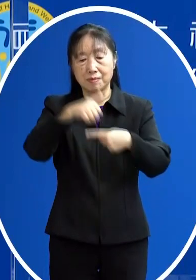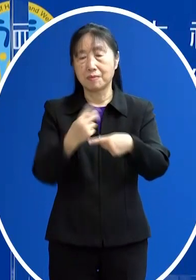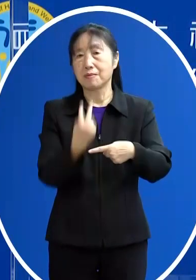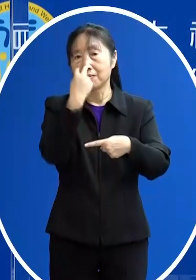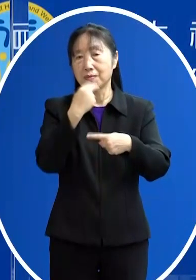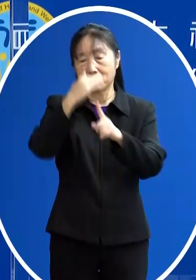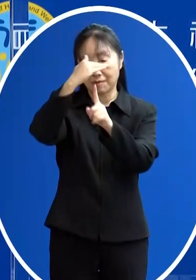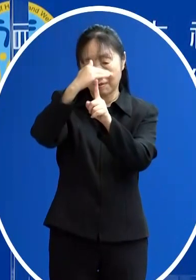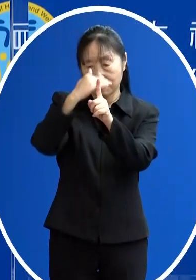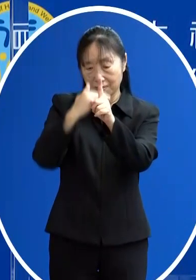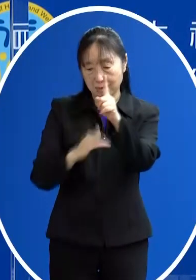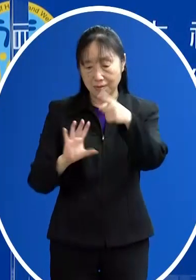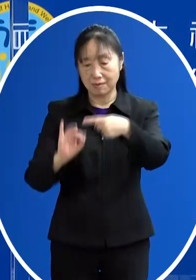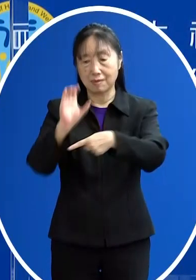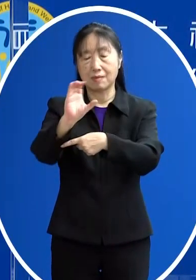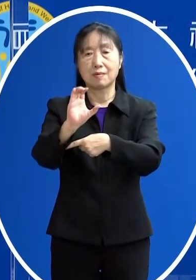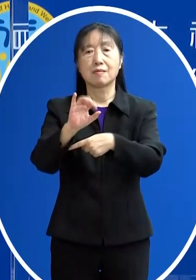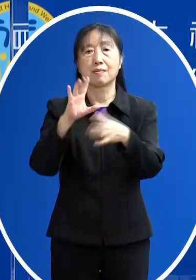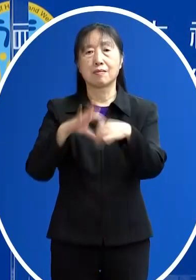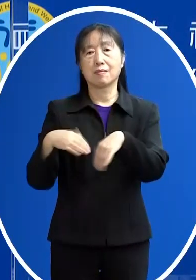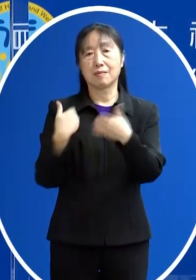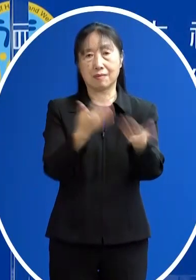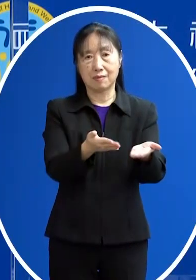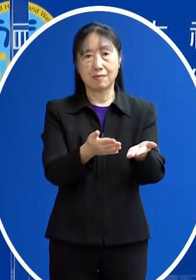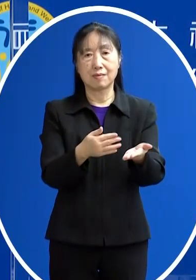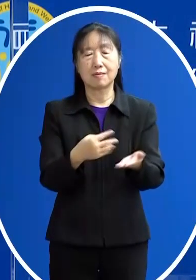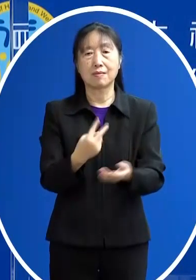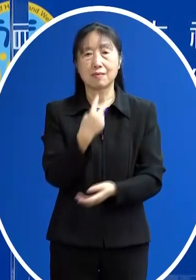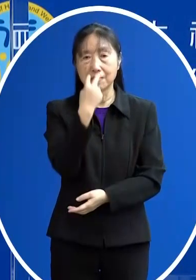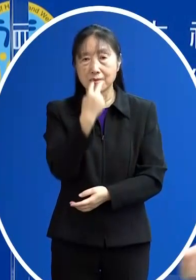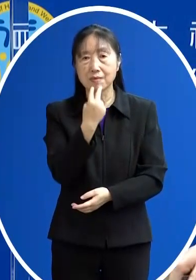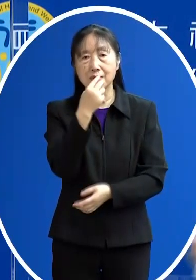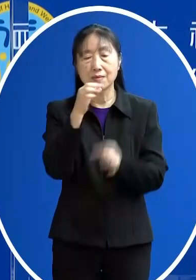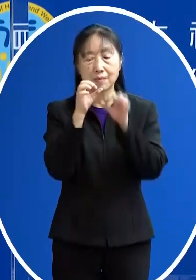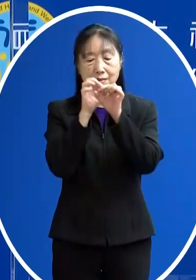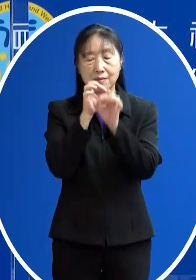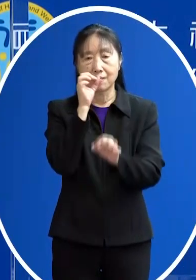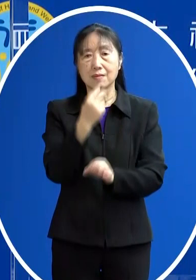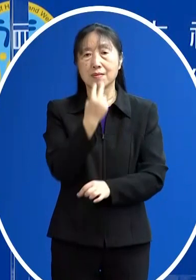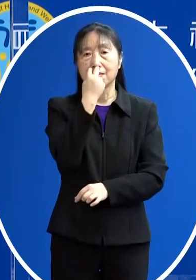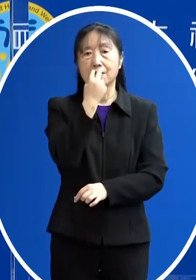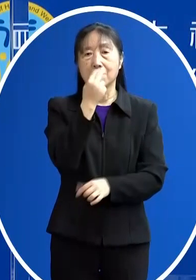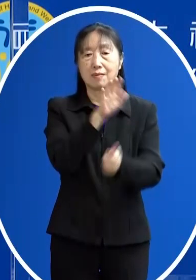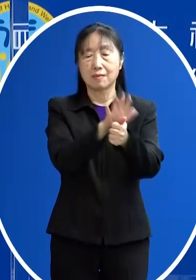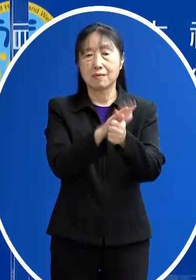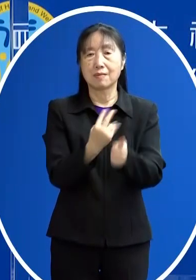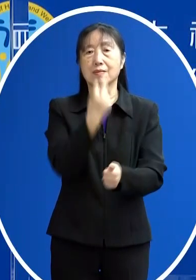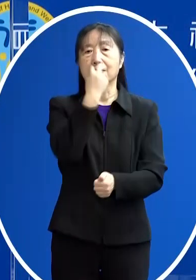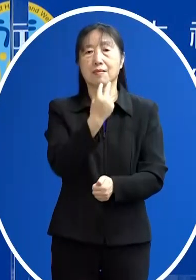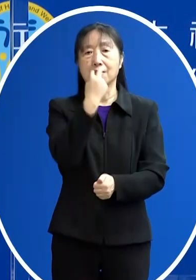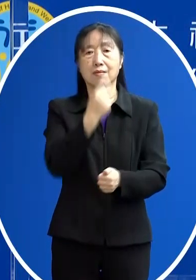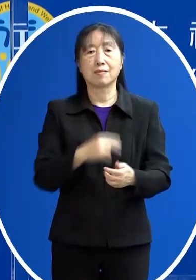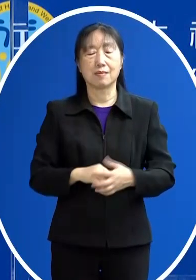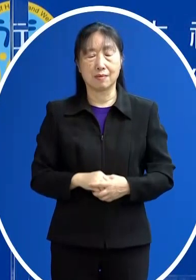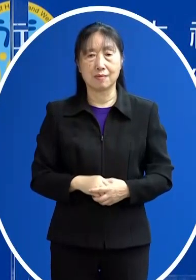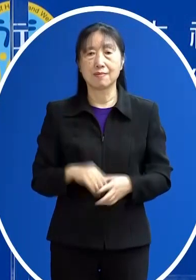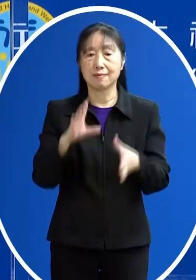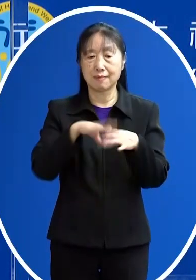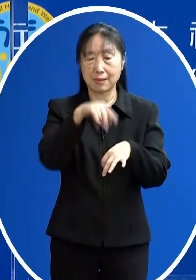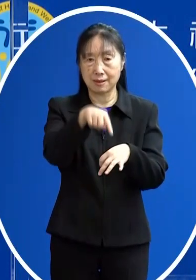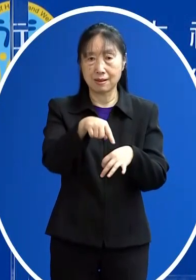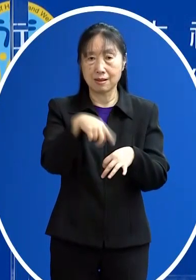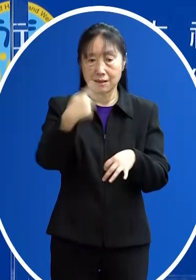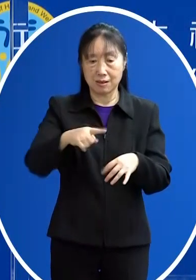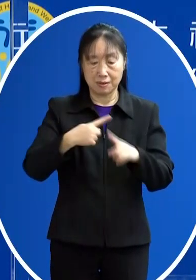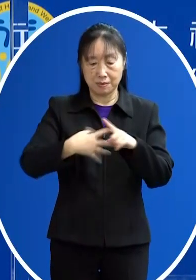，有掉到90%，所以给他使用了氧气鼻管，来辅助氧气。那这时候在照胸部